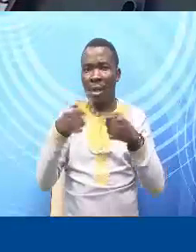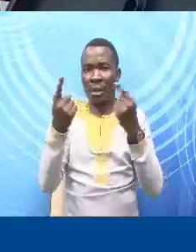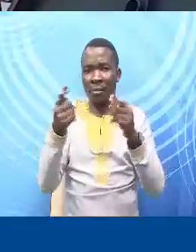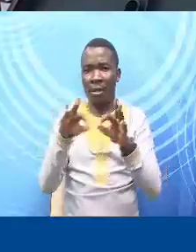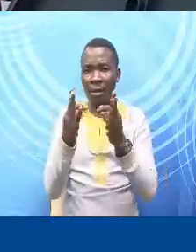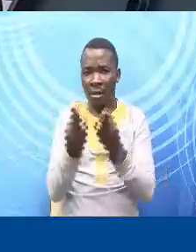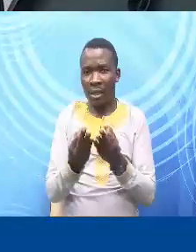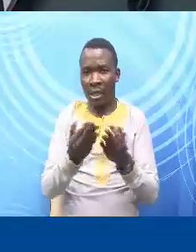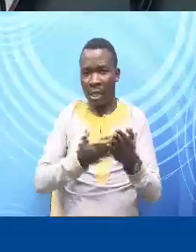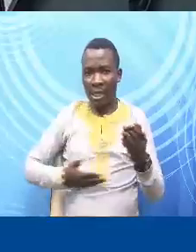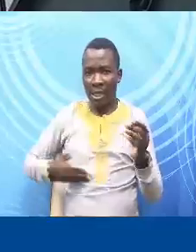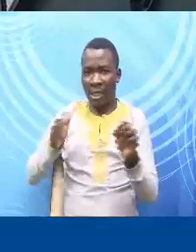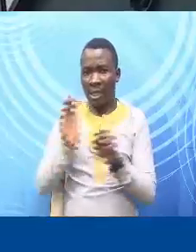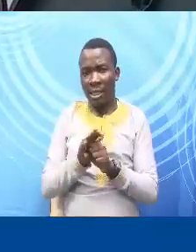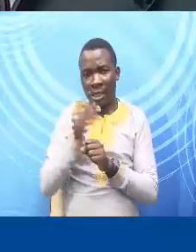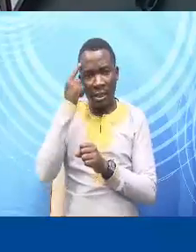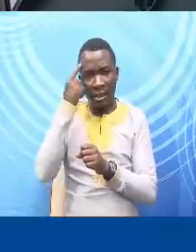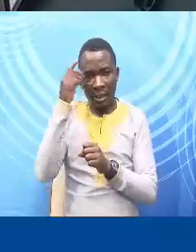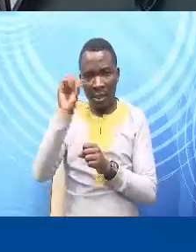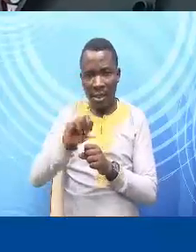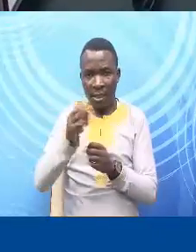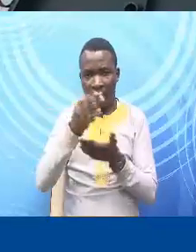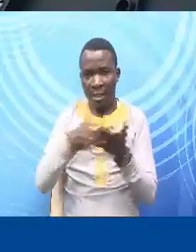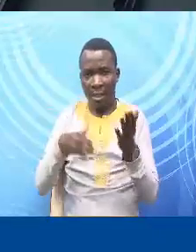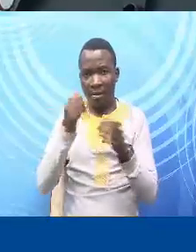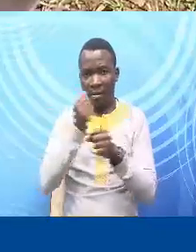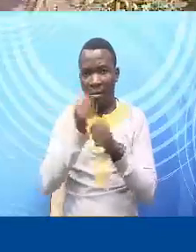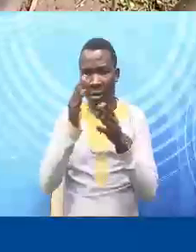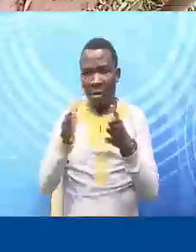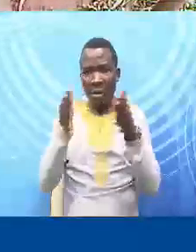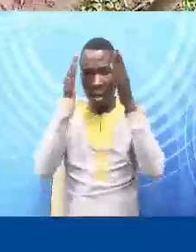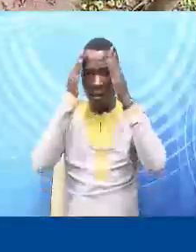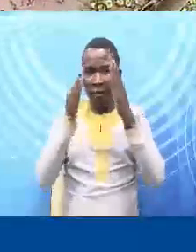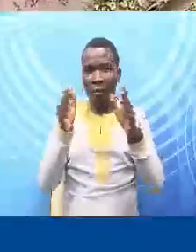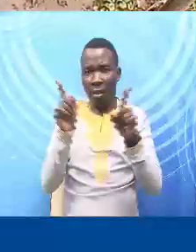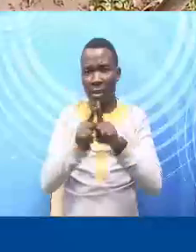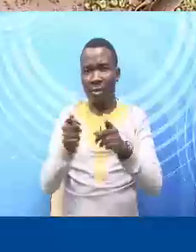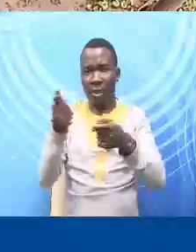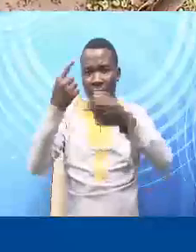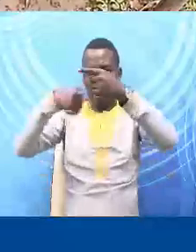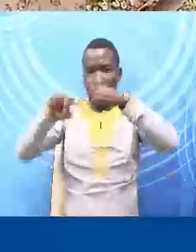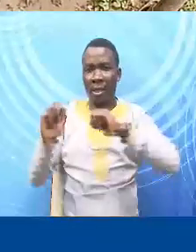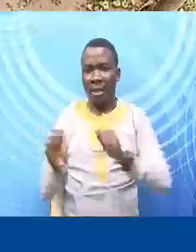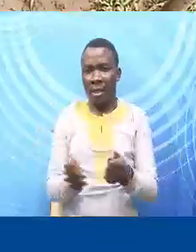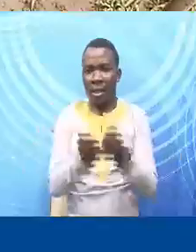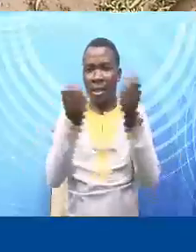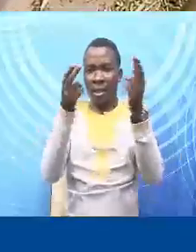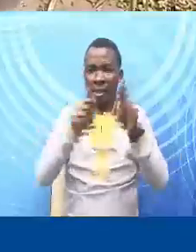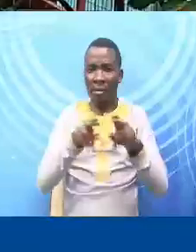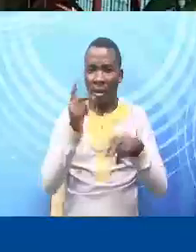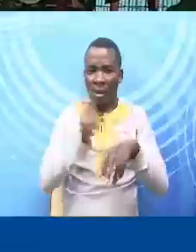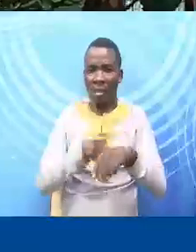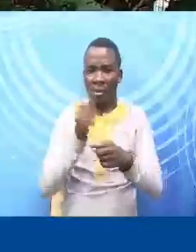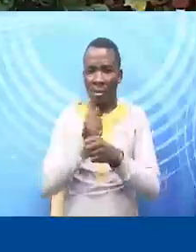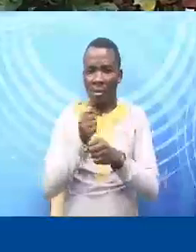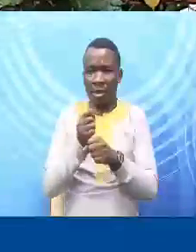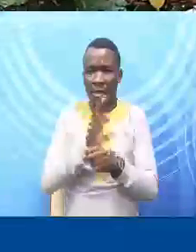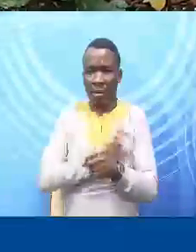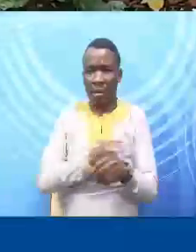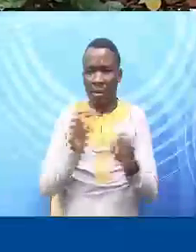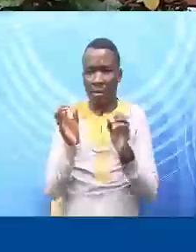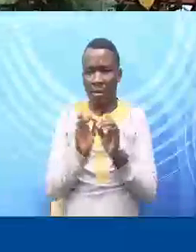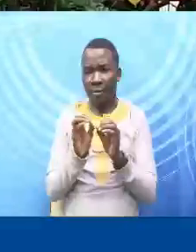no gutekereza nabi ni bimwe mu byo aba bakozi bagarukaho nka bimwe mu ngaruka zishobora kuba zababaho mu gihe bakoze badahembwa. Ingaruka ni